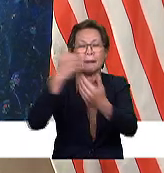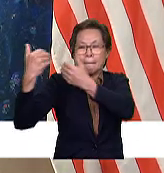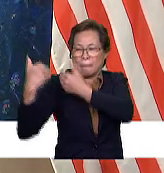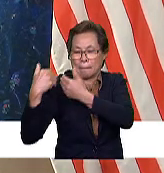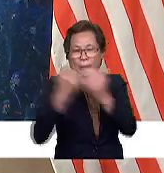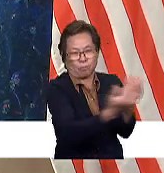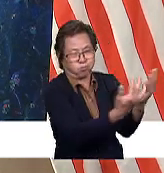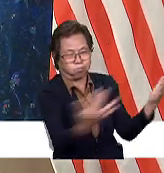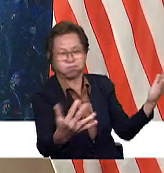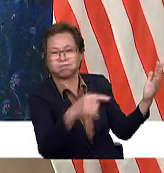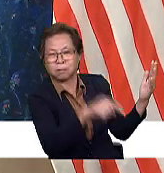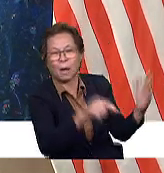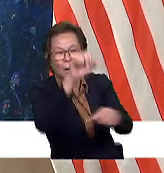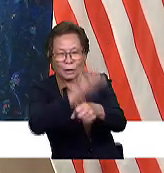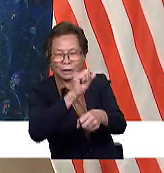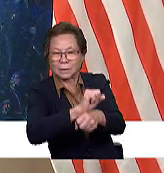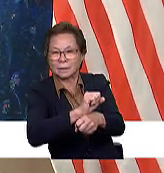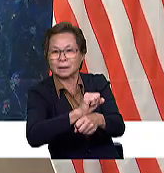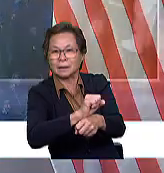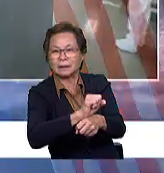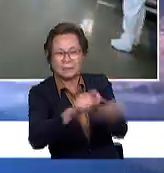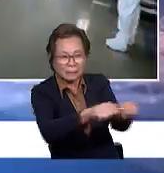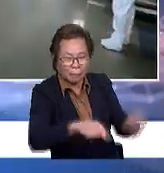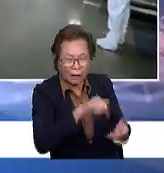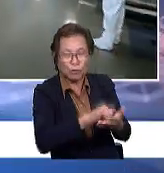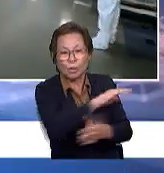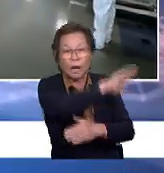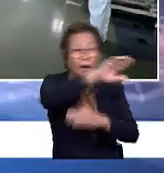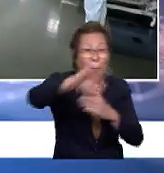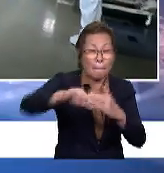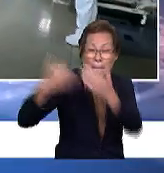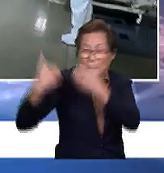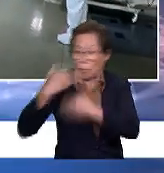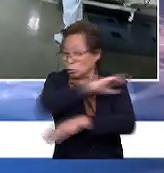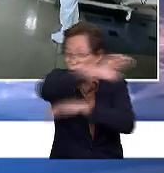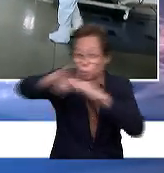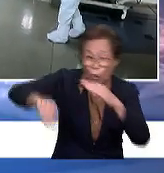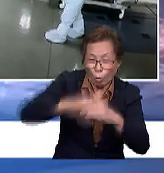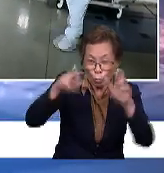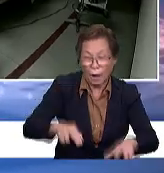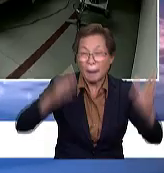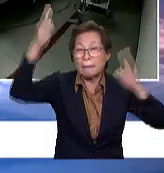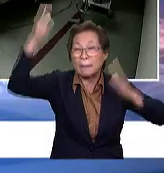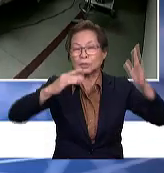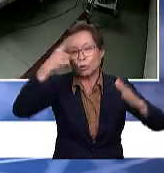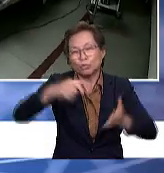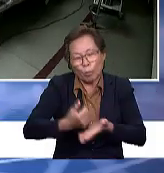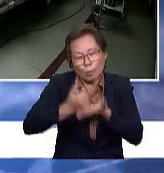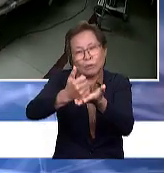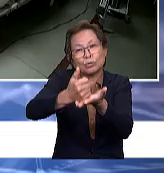Ia betindak di lapangan setiap peranan seluruh rakyat Indonesia yang terus sama membantu untuk